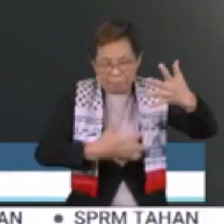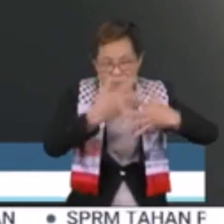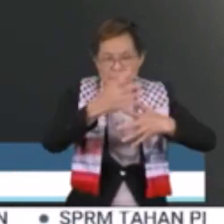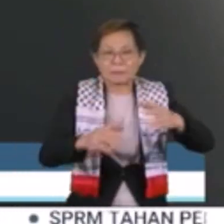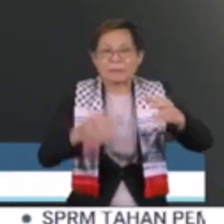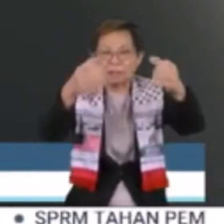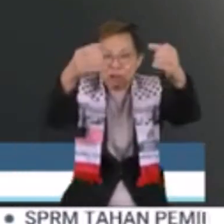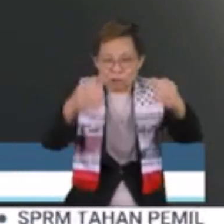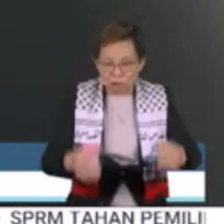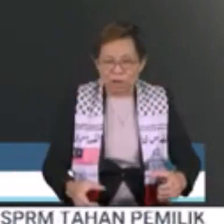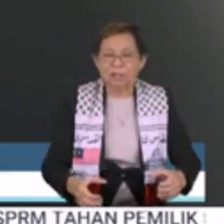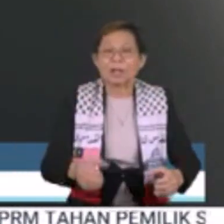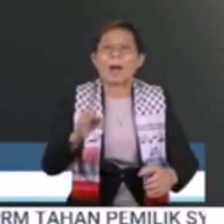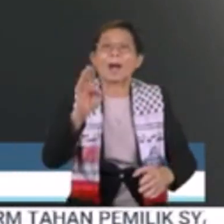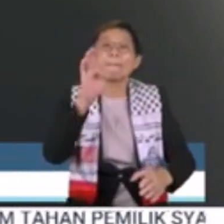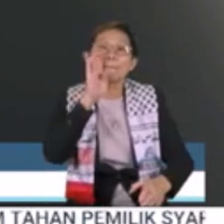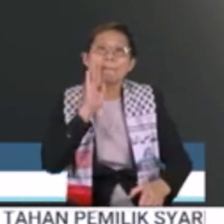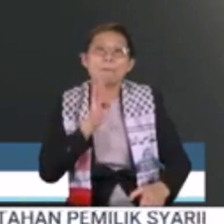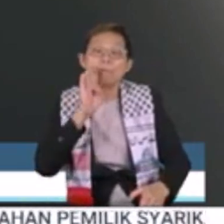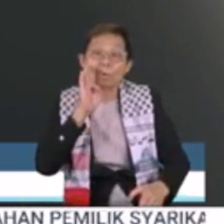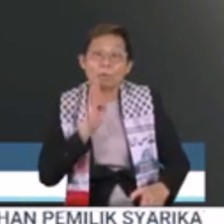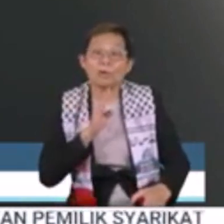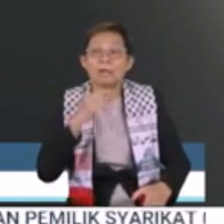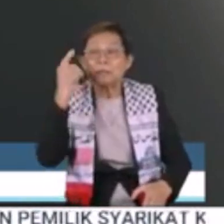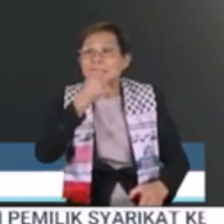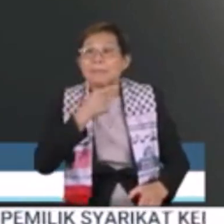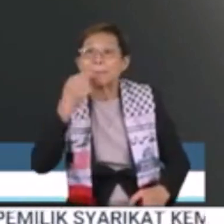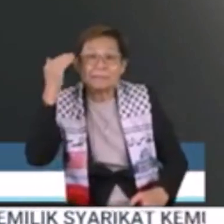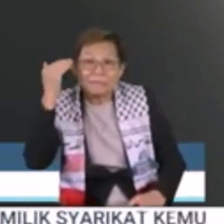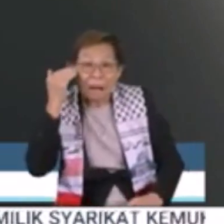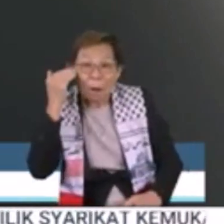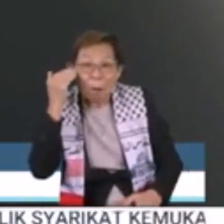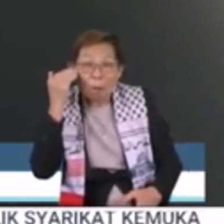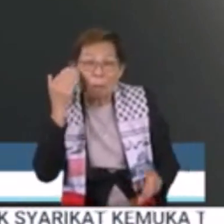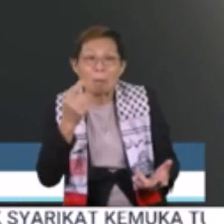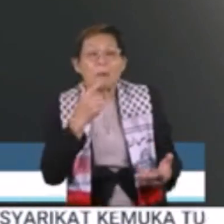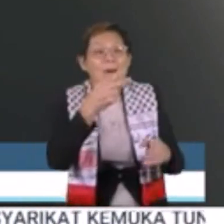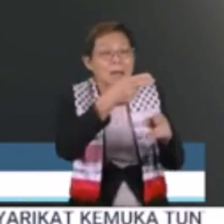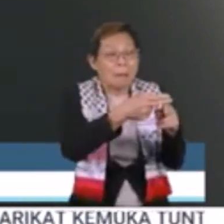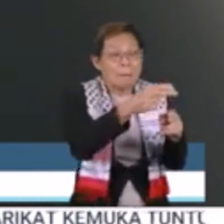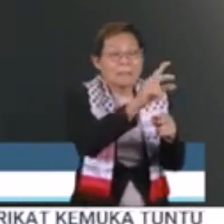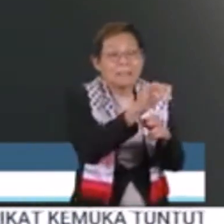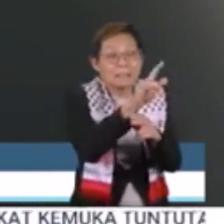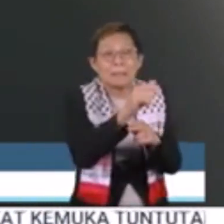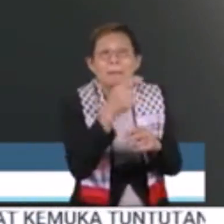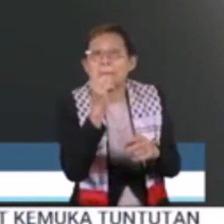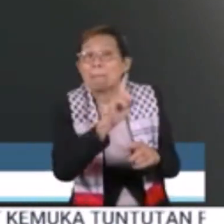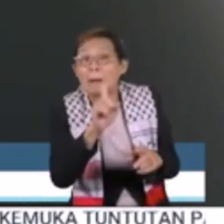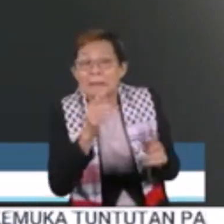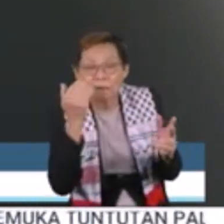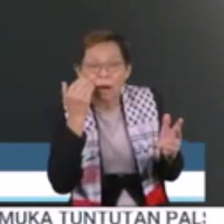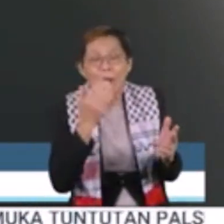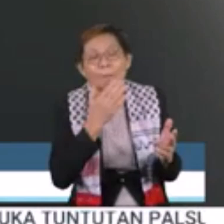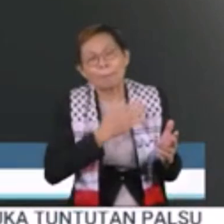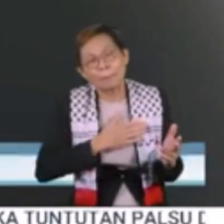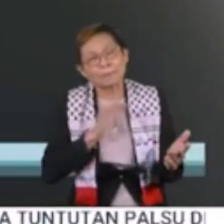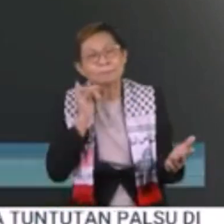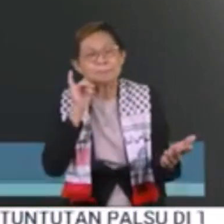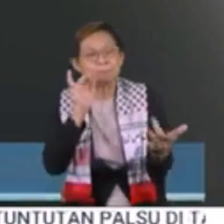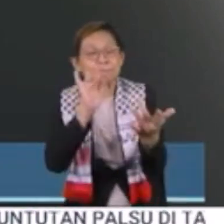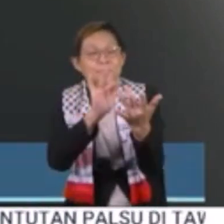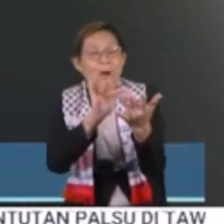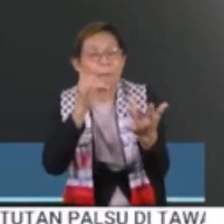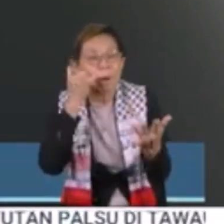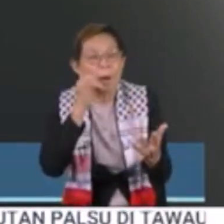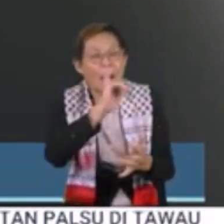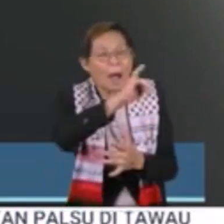seluar jeans berwarna biru. Orang ramai yang mempunyai maklumat mengenai keberadaan Siti Alia Umairah diminta menghubungi penolong pegawai penyiasat